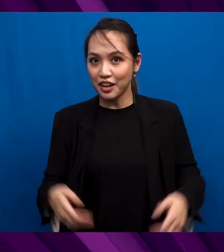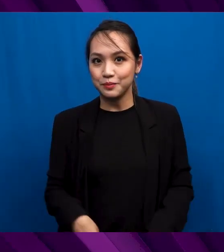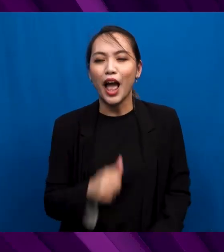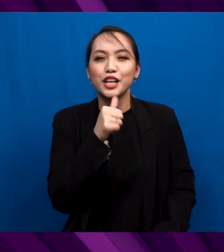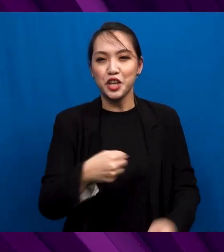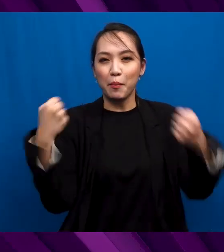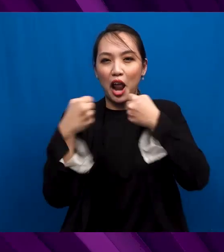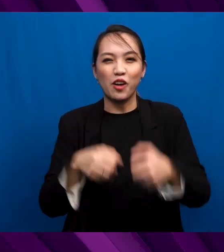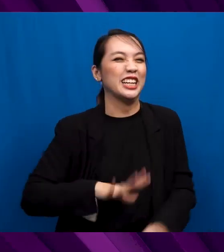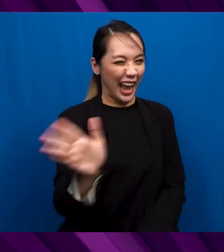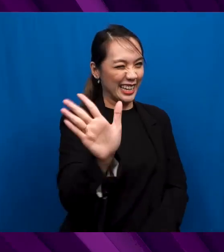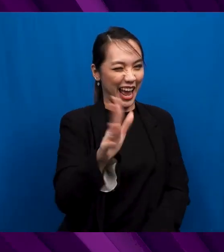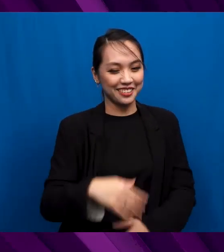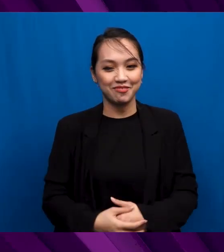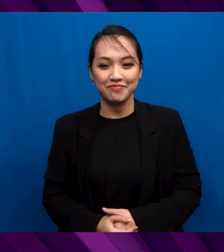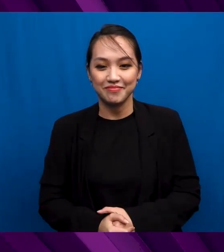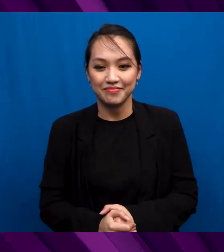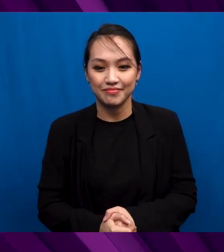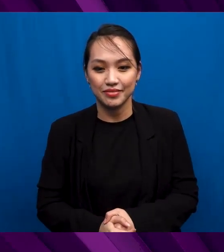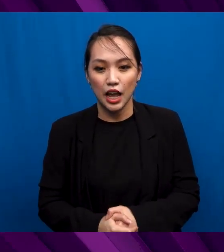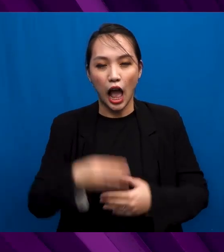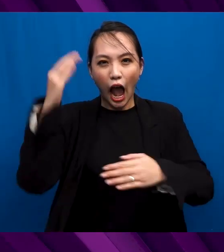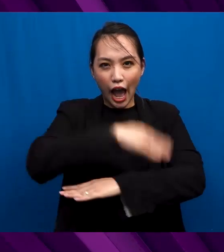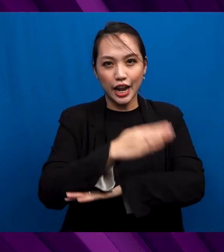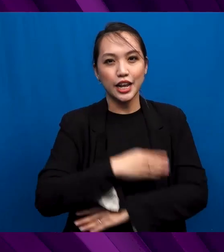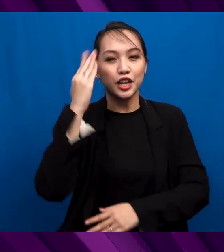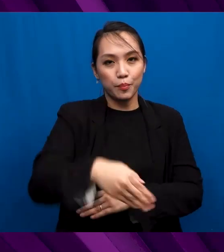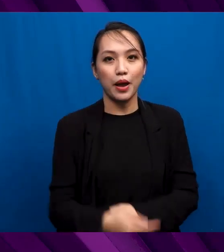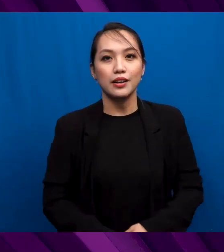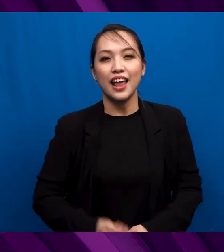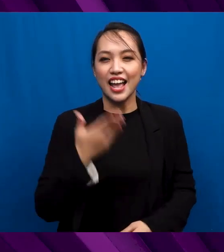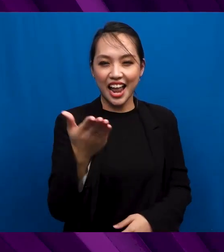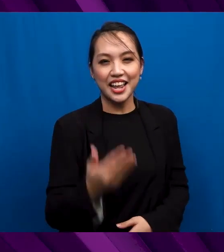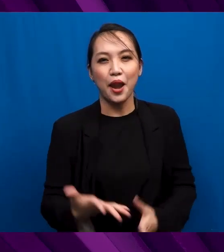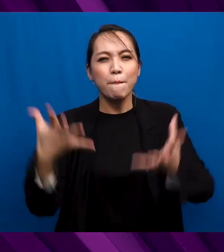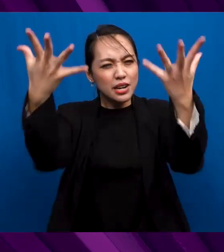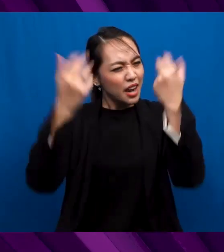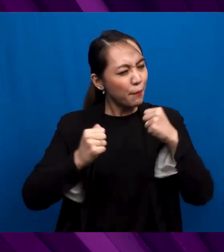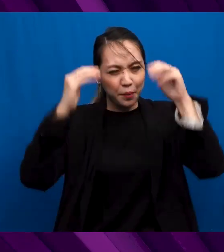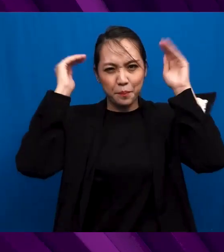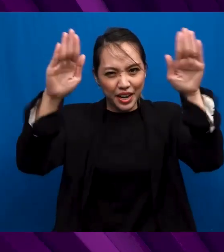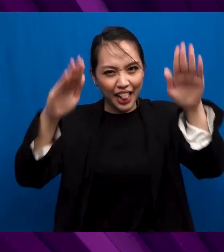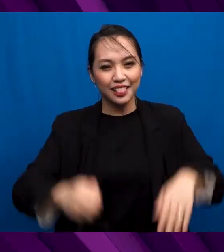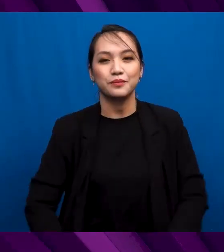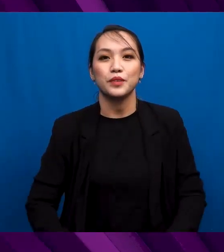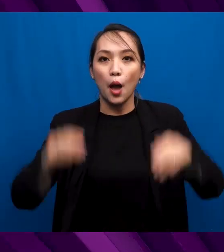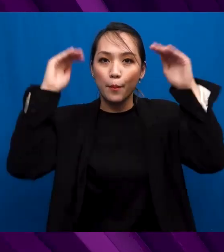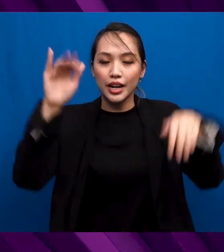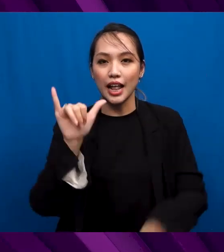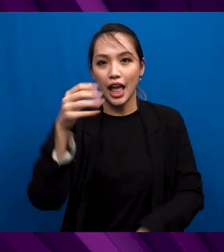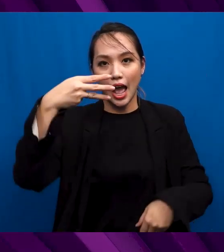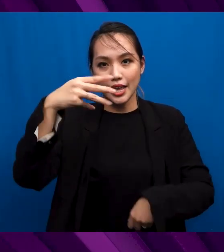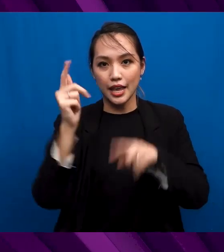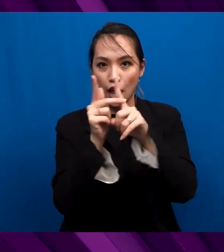berdoa hari-hari ke depan Anda mengalami berkat-berkat Allah. berkat Lewi, berkat Yehuda.